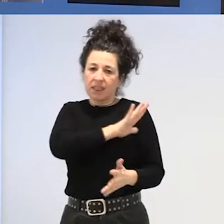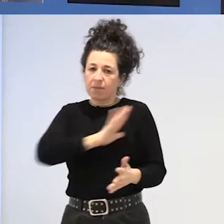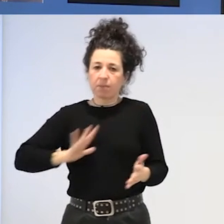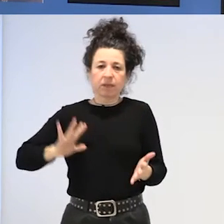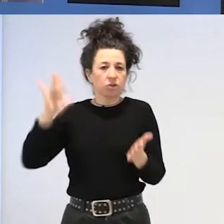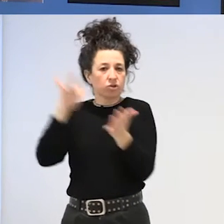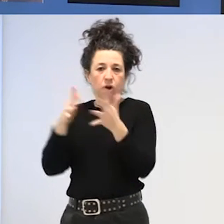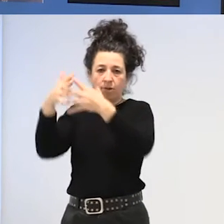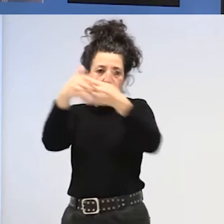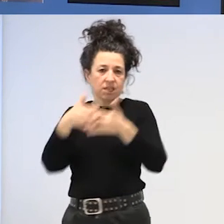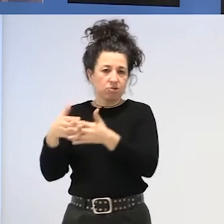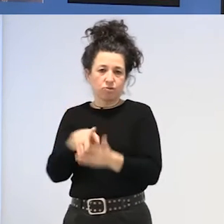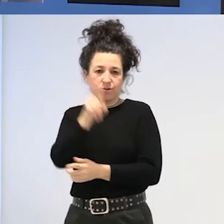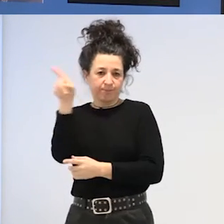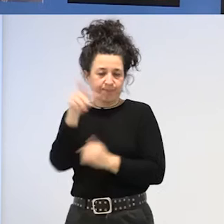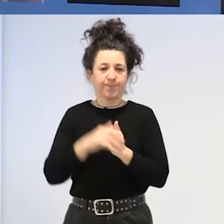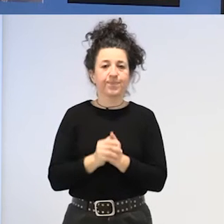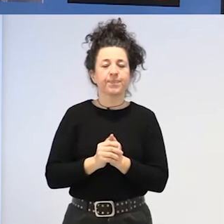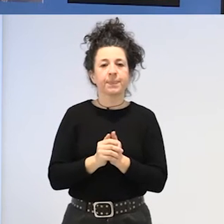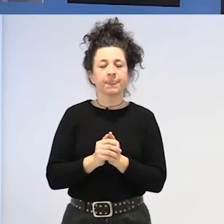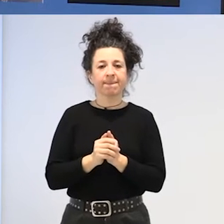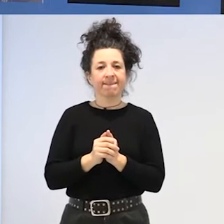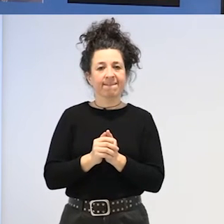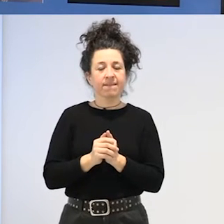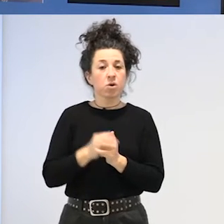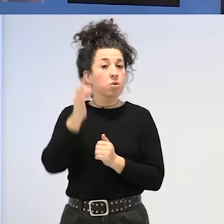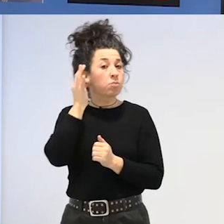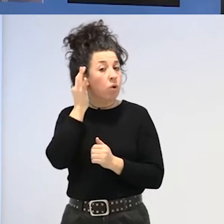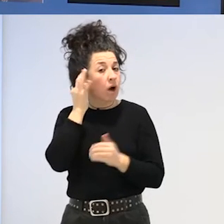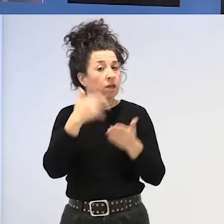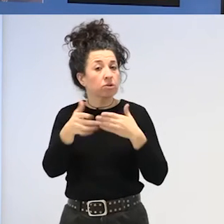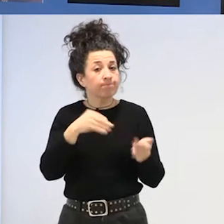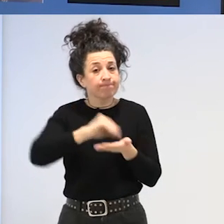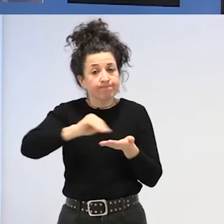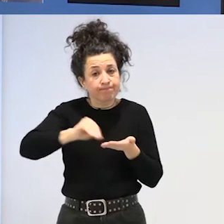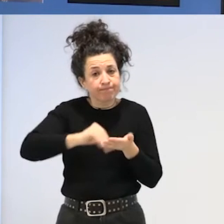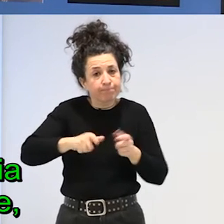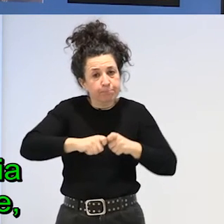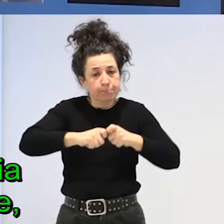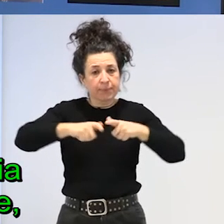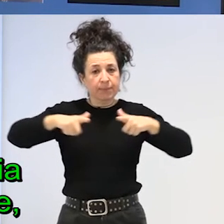gaude. Emakumeen lanak ugaritu egin ziren, eta hemengo askok,